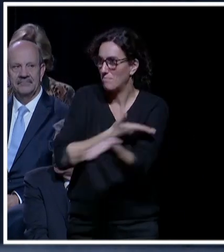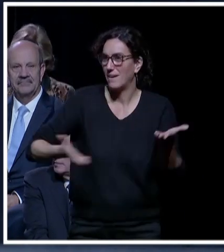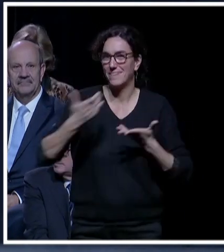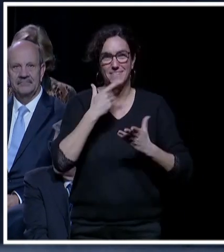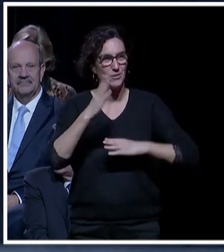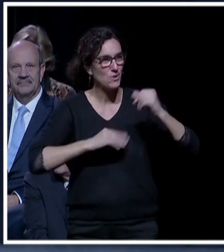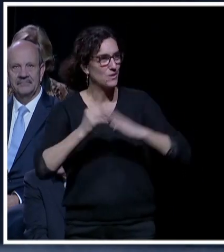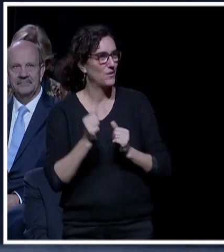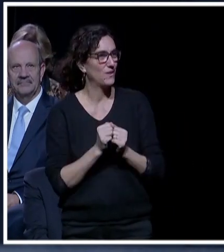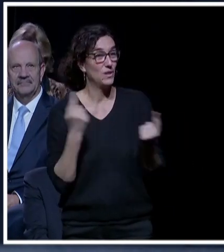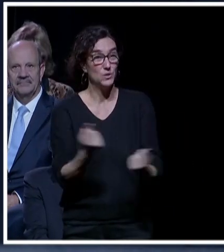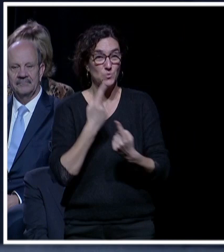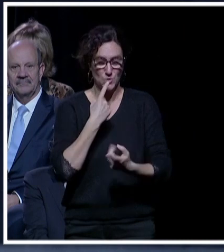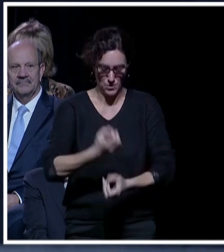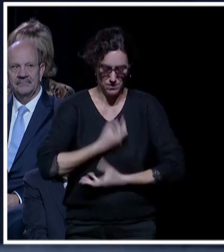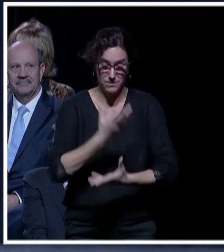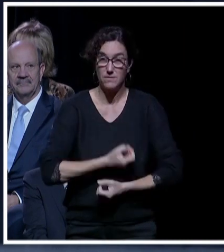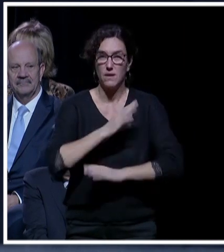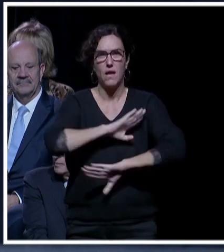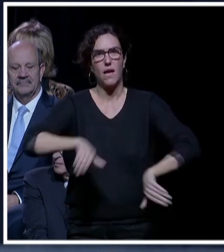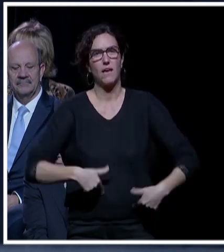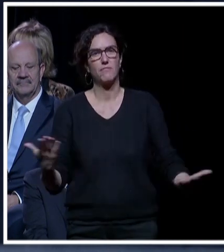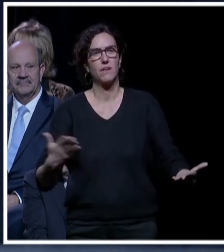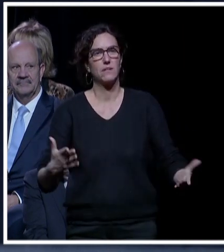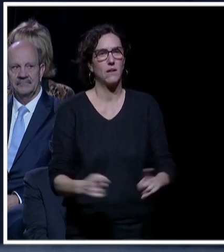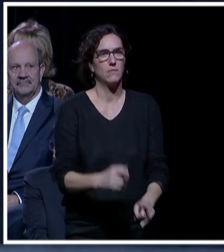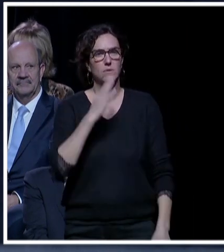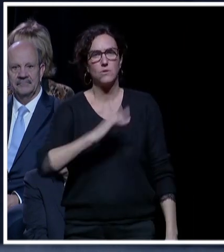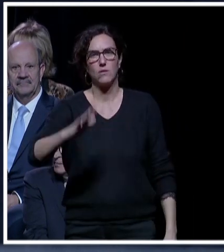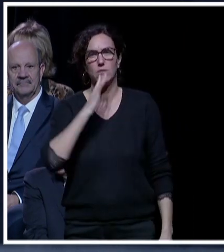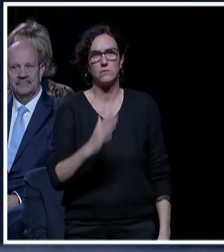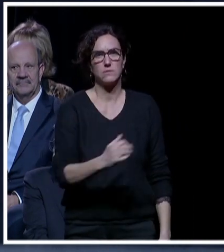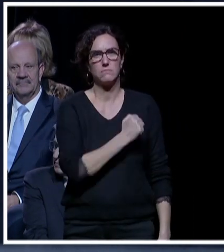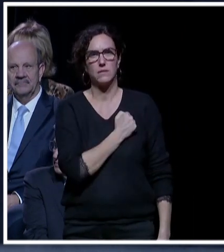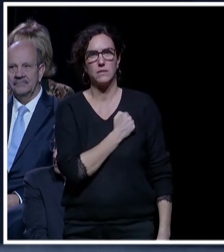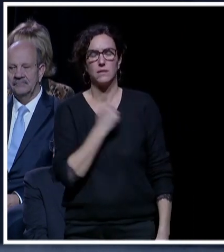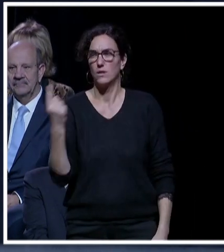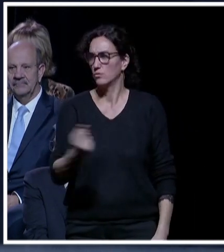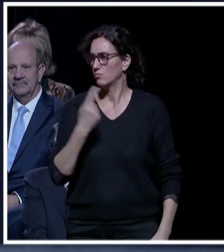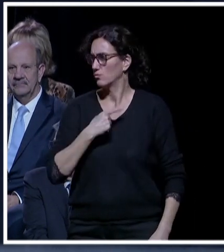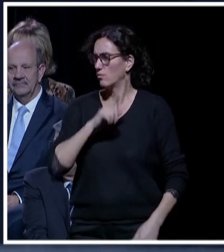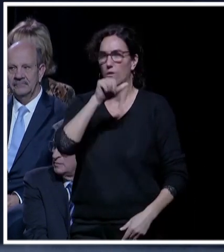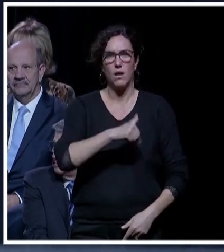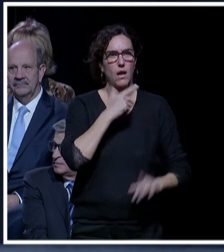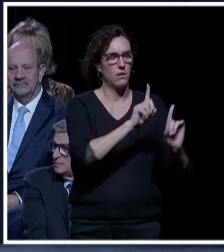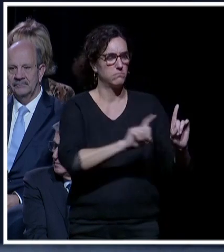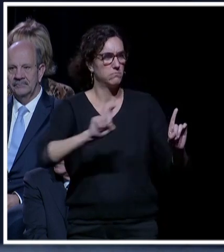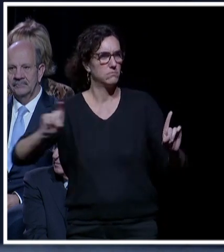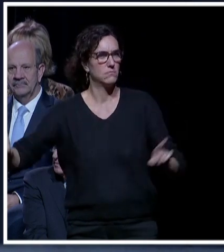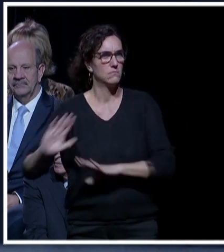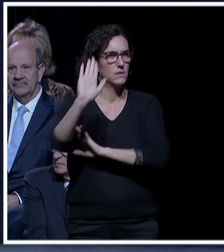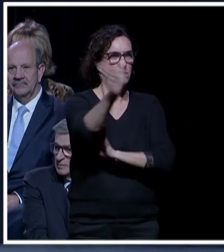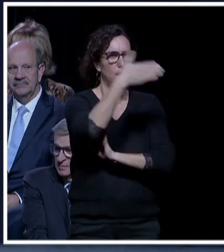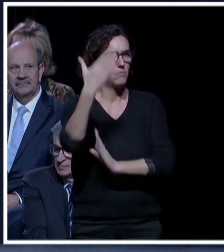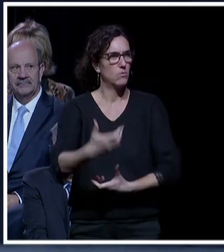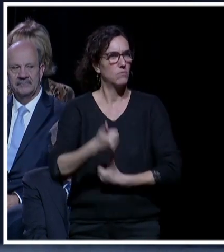de ce discours, entonner la Marseillaise, saluer nos porte-drapeaux, toujours fidèles à ce rendez-vous, puis venir à votre rencontre